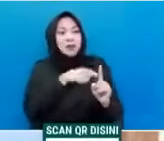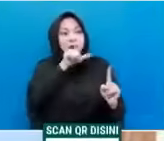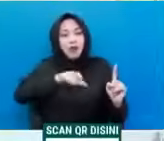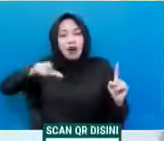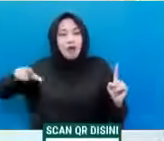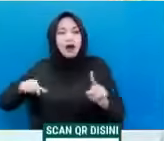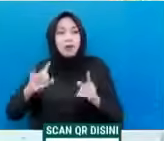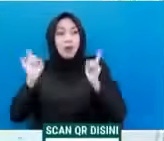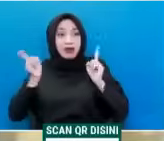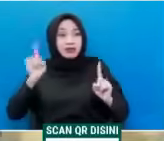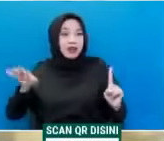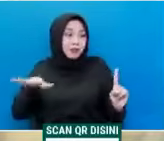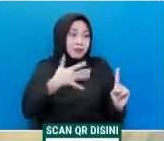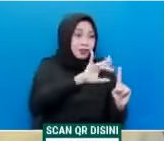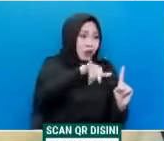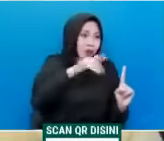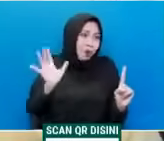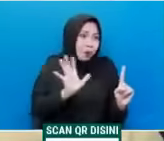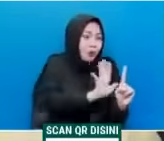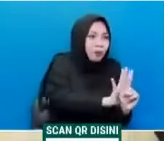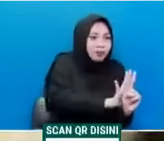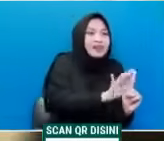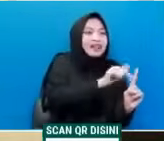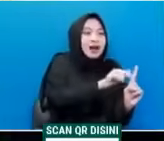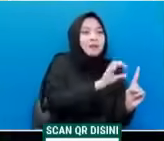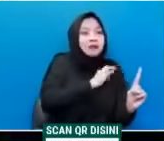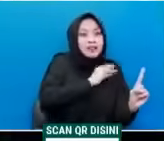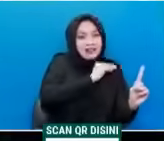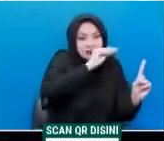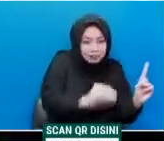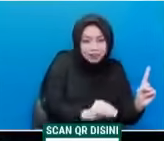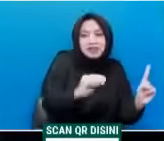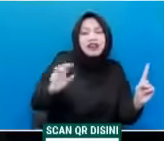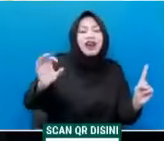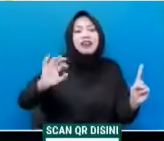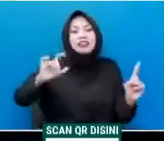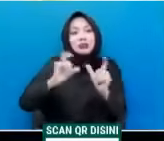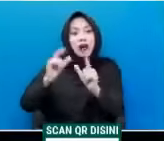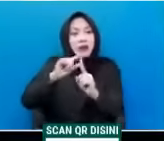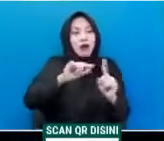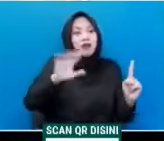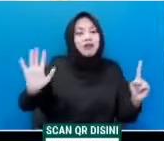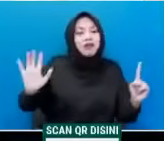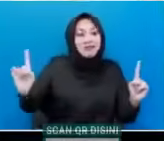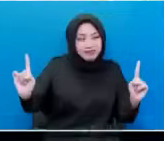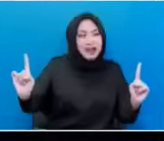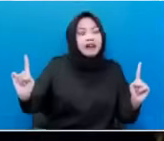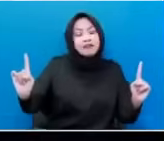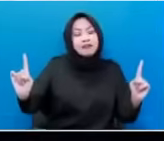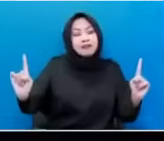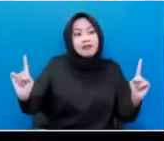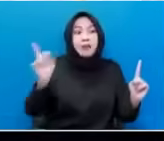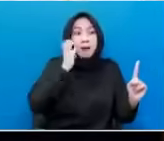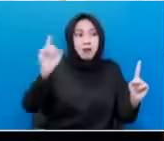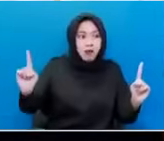Jokowi apakah ini salah tidak malah ini Seharusnya secara sistem presidensial yang terjadi presiden terpilihlah yang